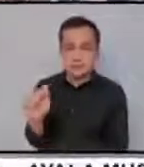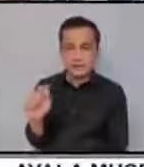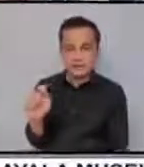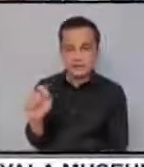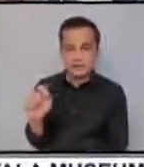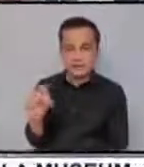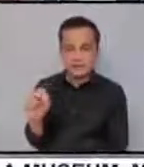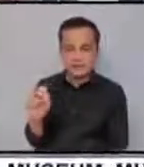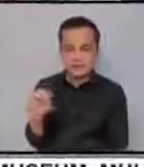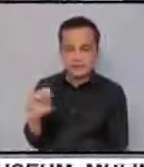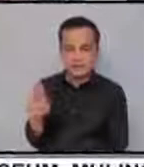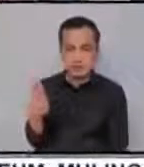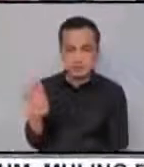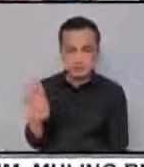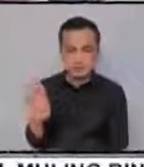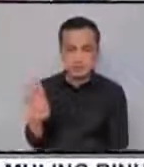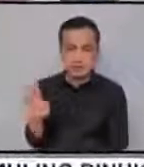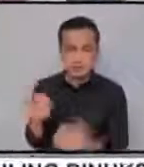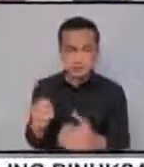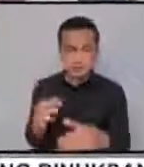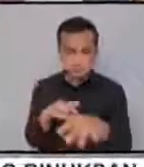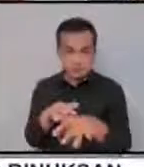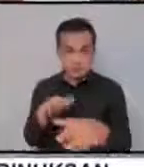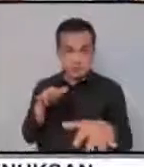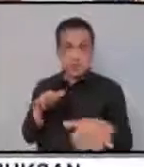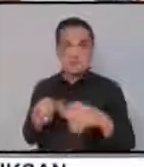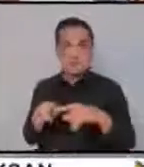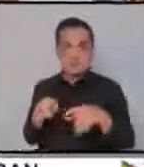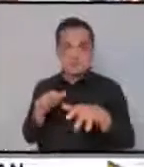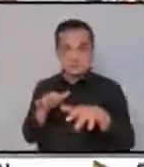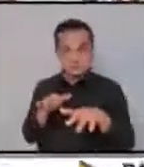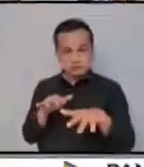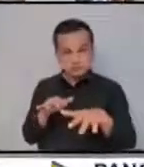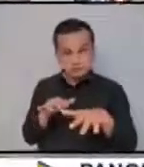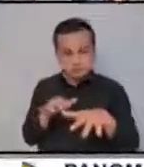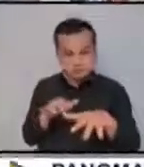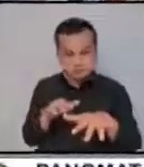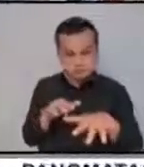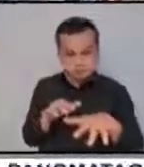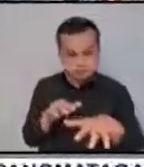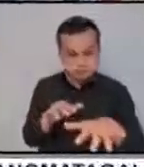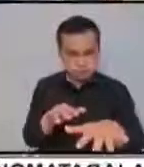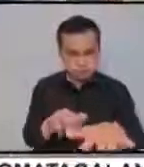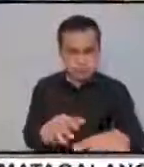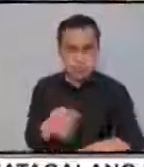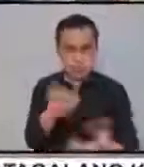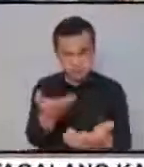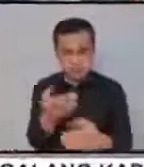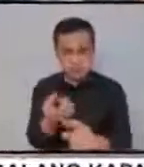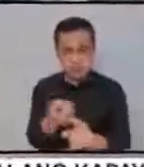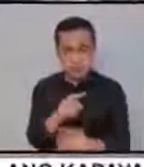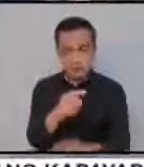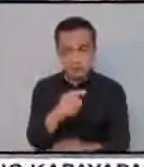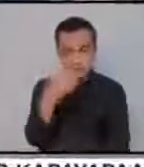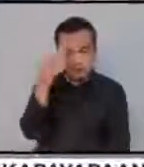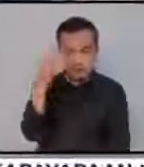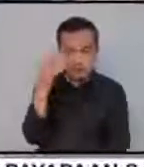pero moderate to slow moving andali ng trapiko. Kung magmumula ka po ng Bulacan, North Caloocan, Valiches at